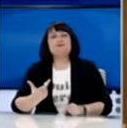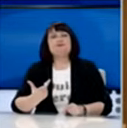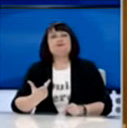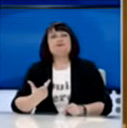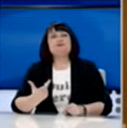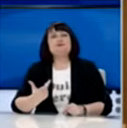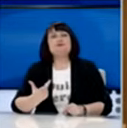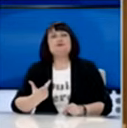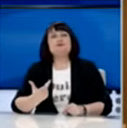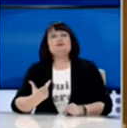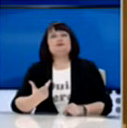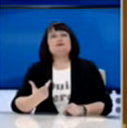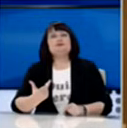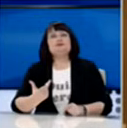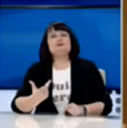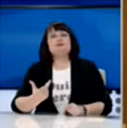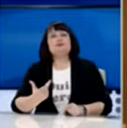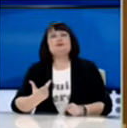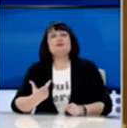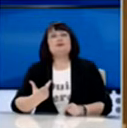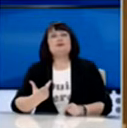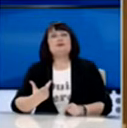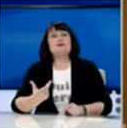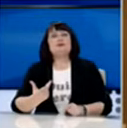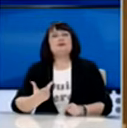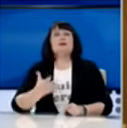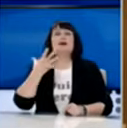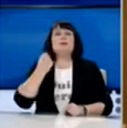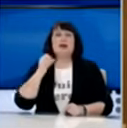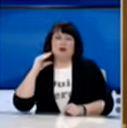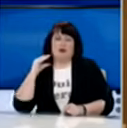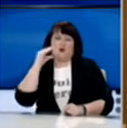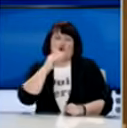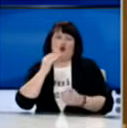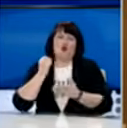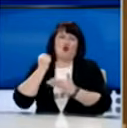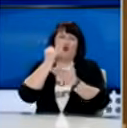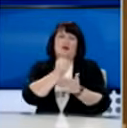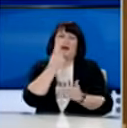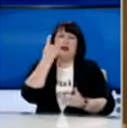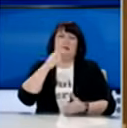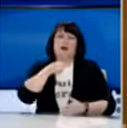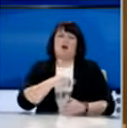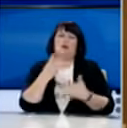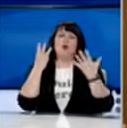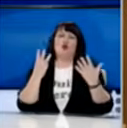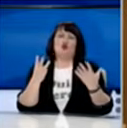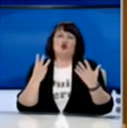ότι υπάρχει ένα κονδύλι